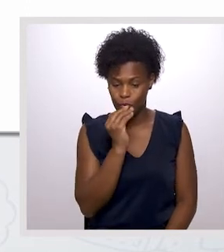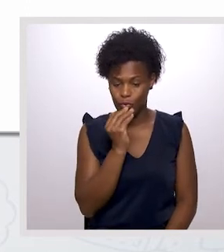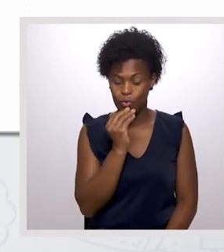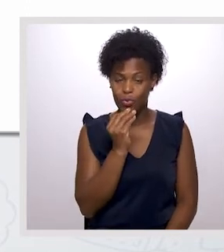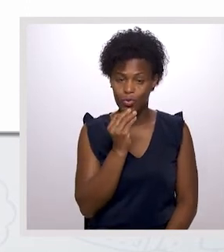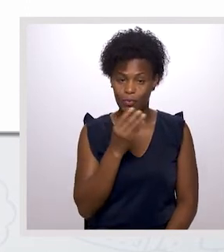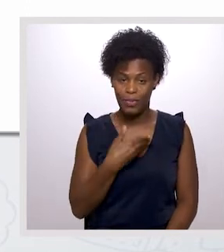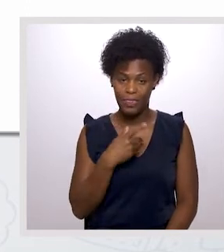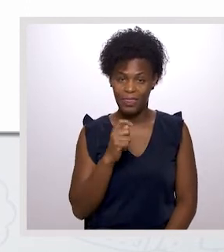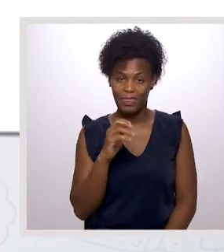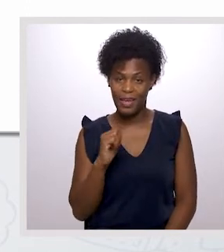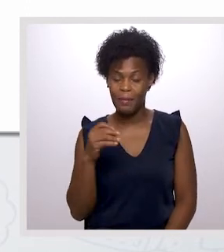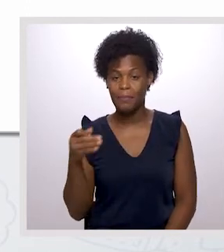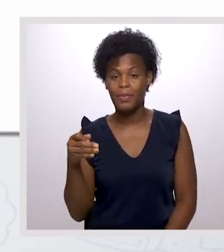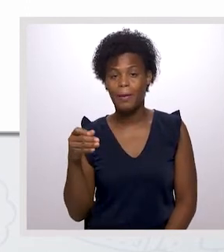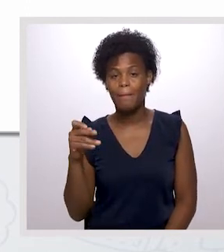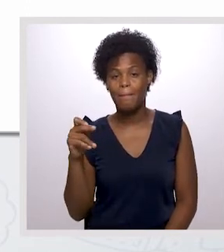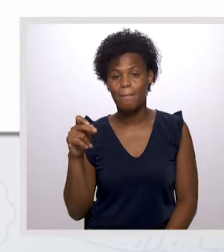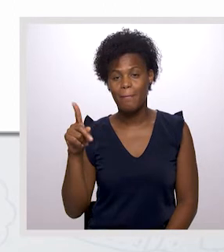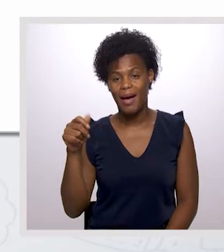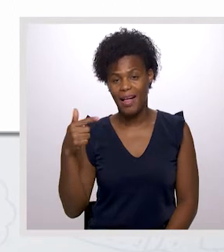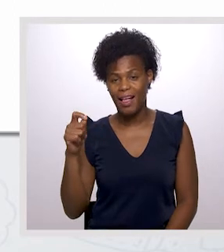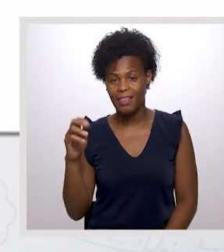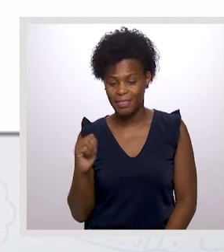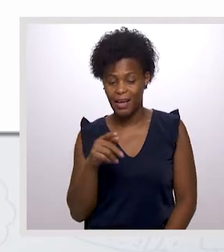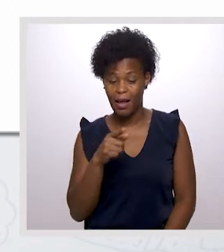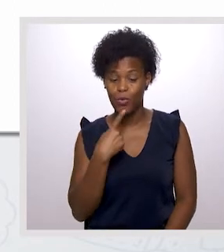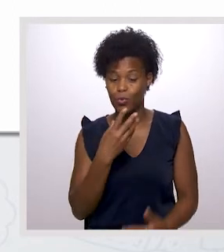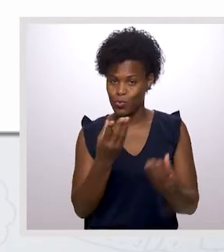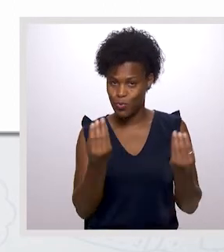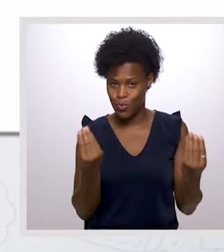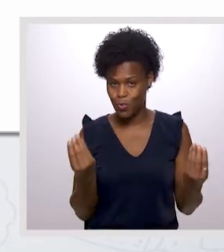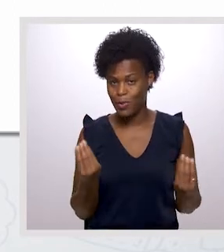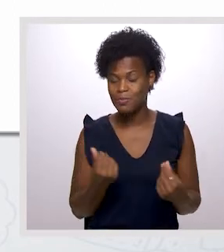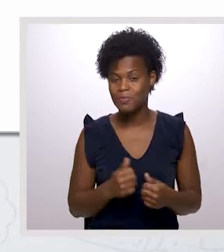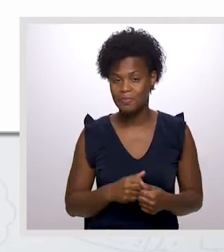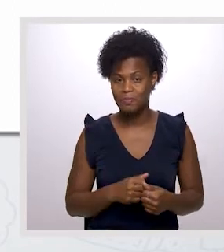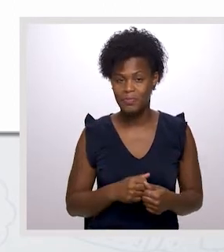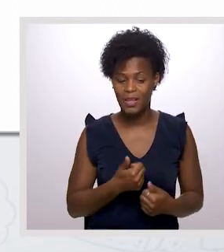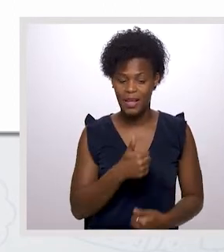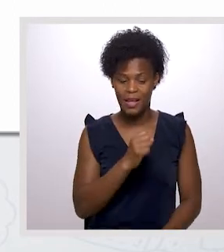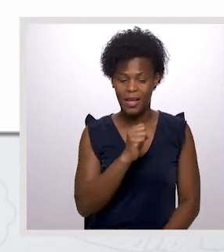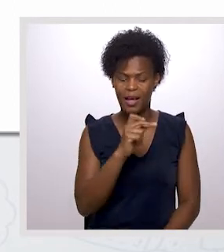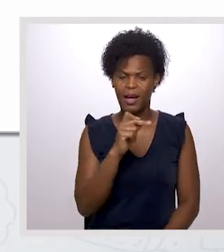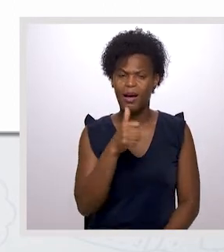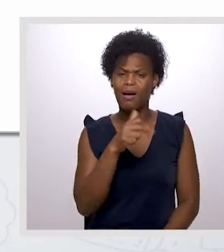des pâtes. Très bien, c'est au pluriel. Et Gabriel, qu'est-ce qu'il